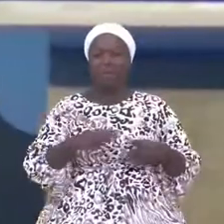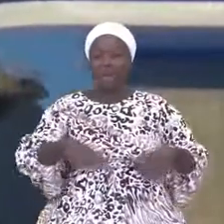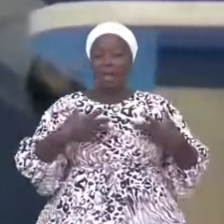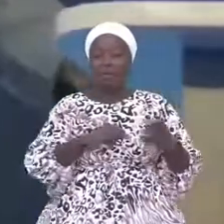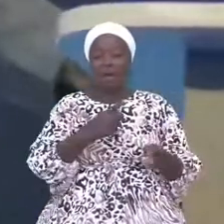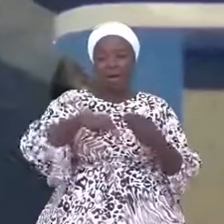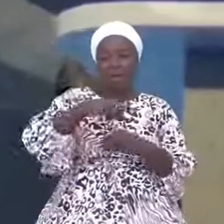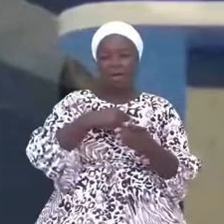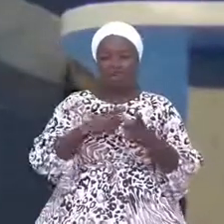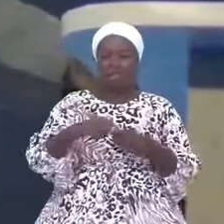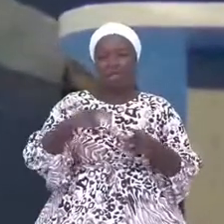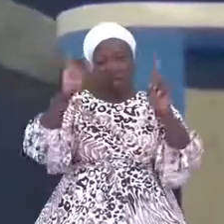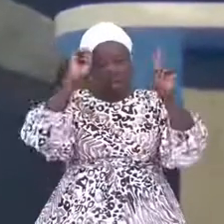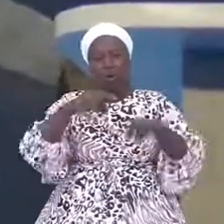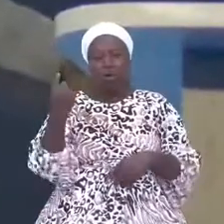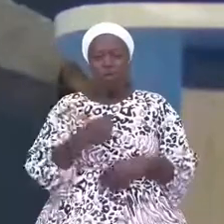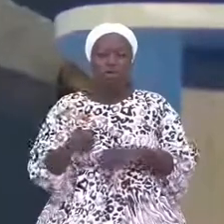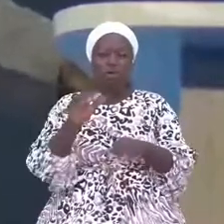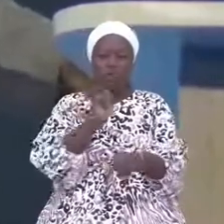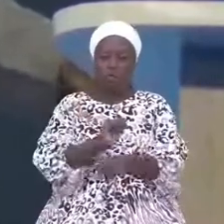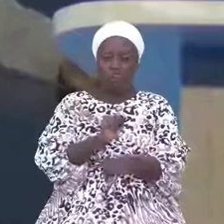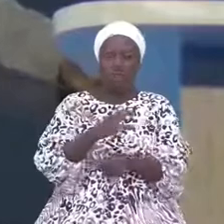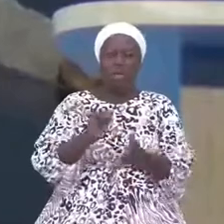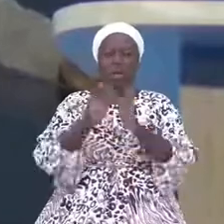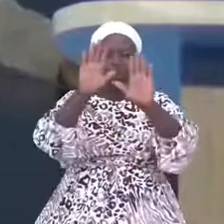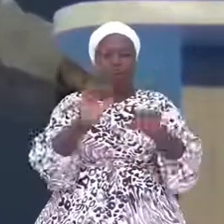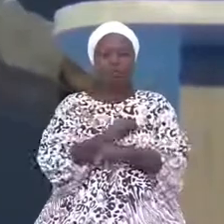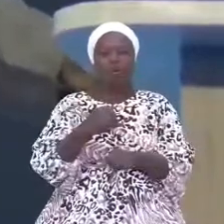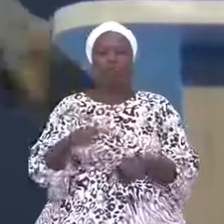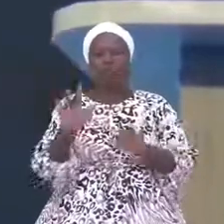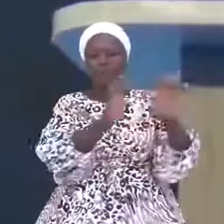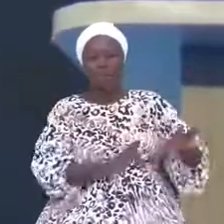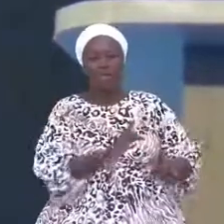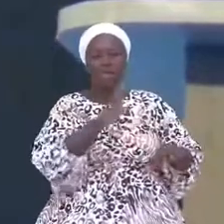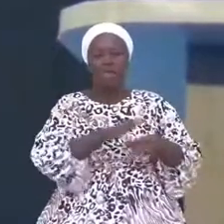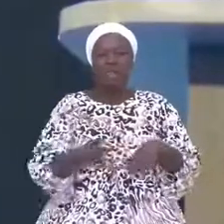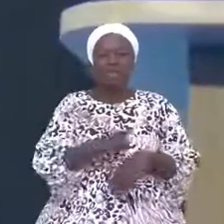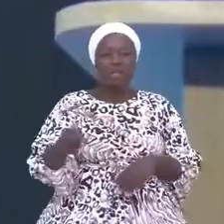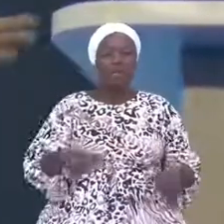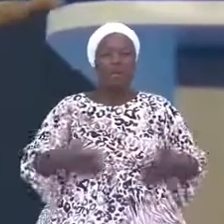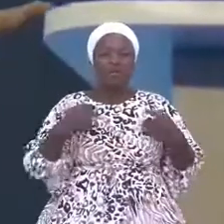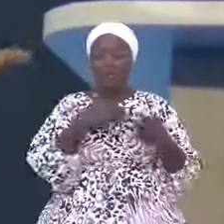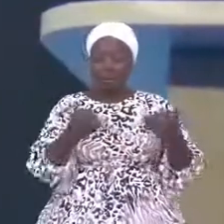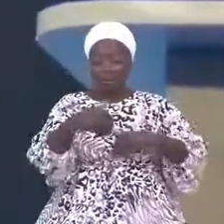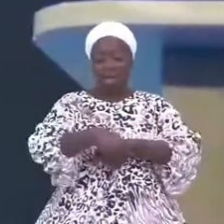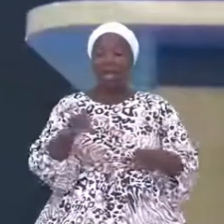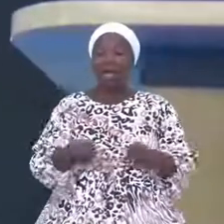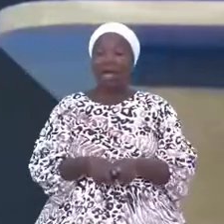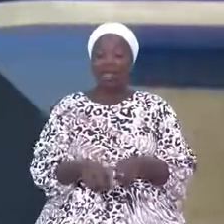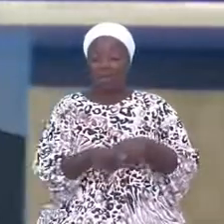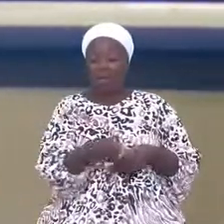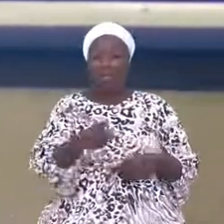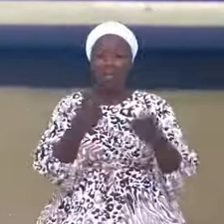toujours. Il transforme toujours leur vie. Et il accomplit toujours le miracle de